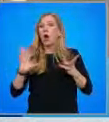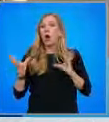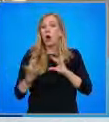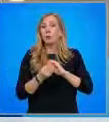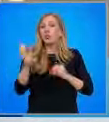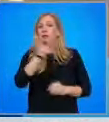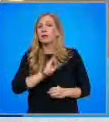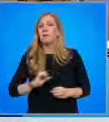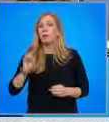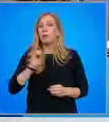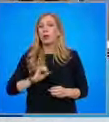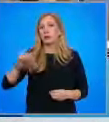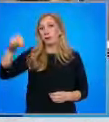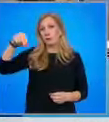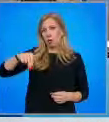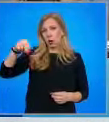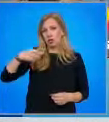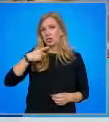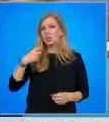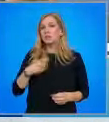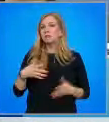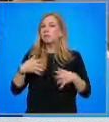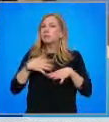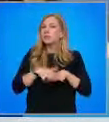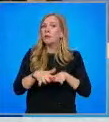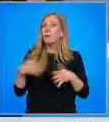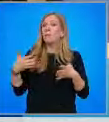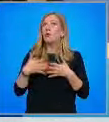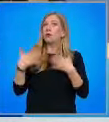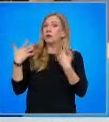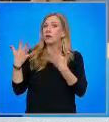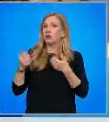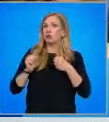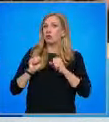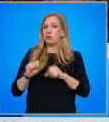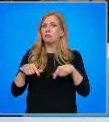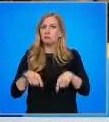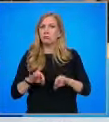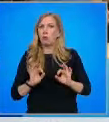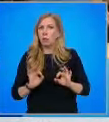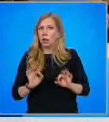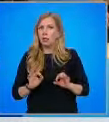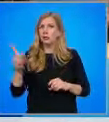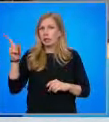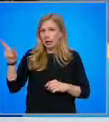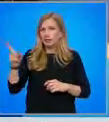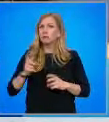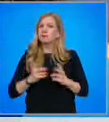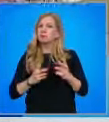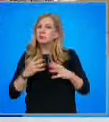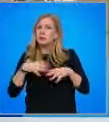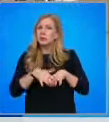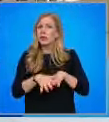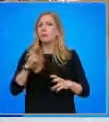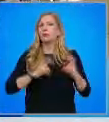европейски обществени поръчки за системи за противовъздушна отбрана. В момента такива системи се произвеждат само в Съединените щати и в